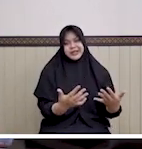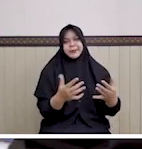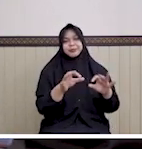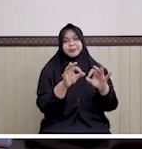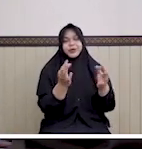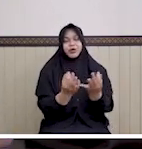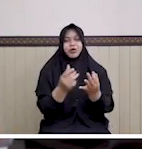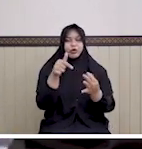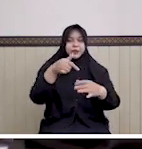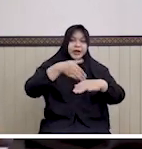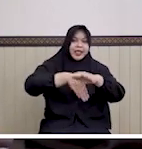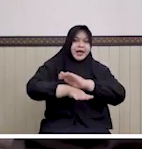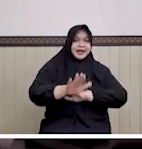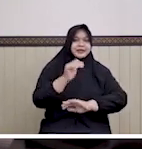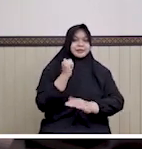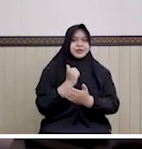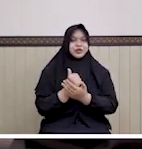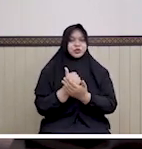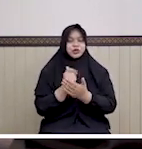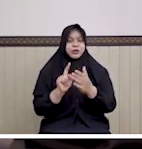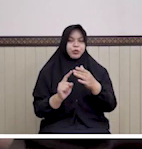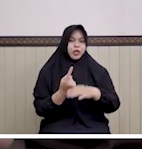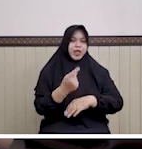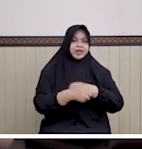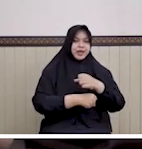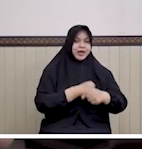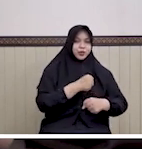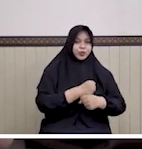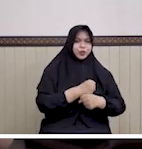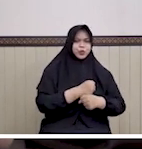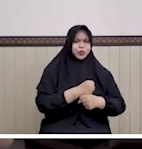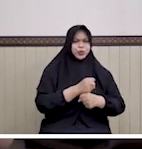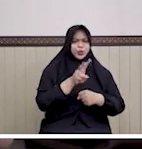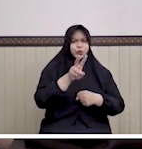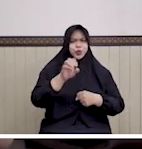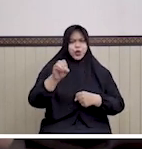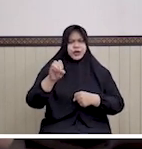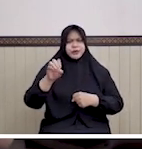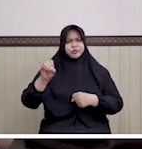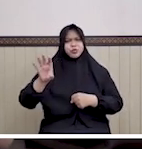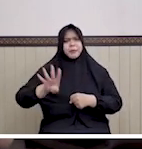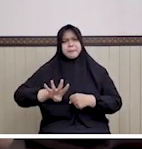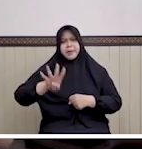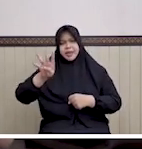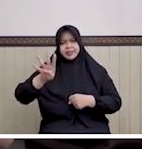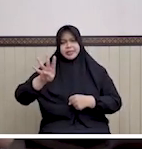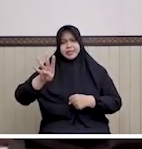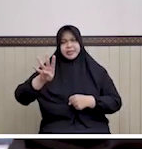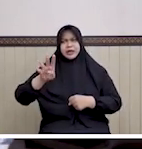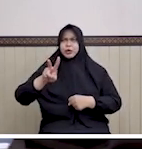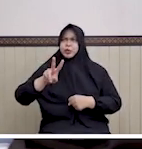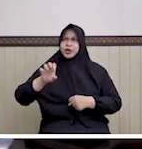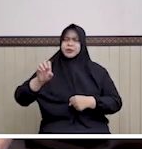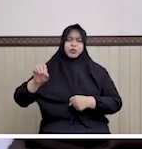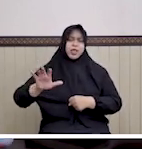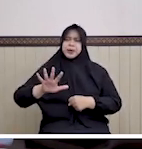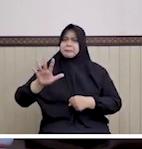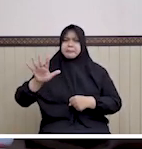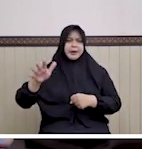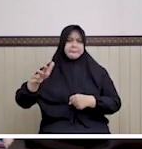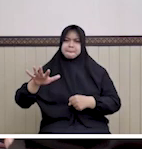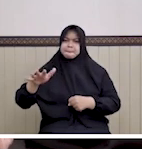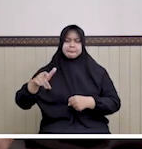forum ini lahir sebenarnya sudah sejak tahun 2004 2004-2005 waktu itu